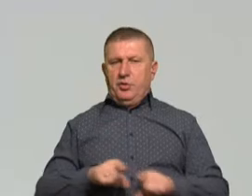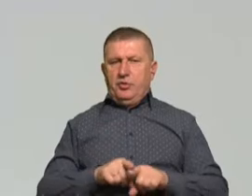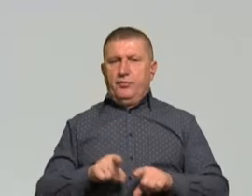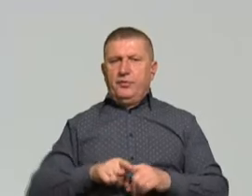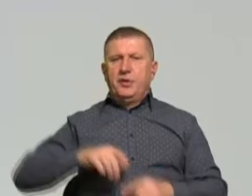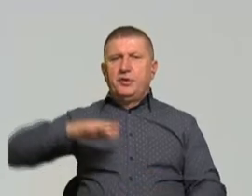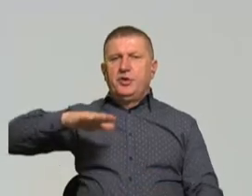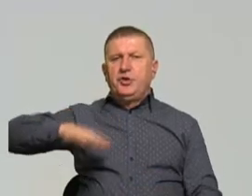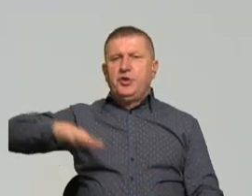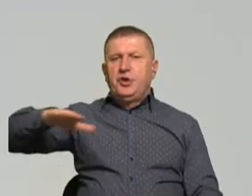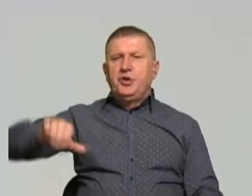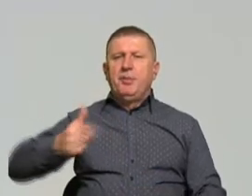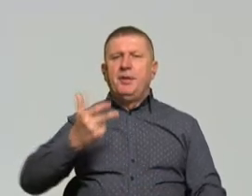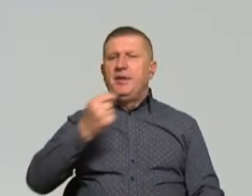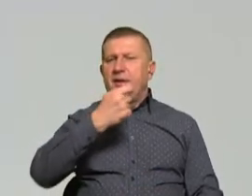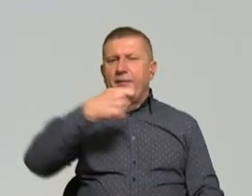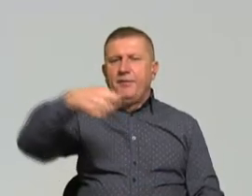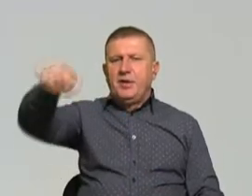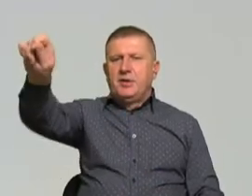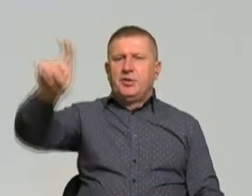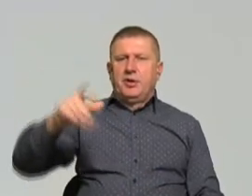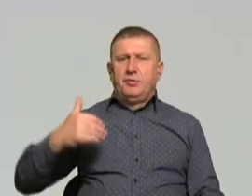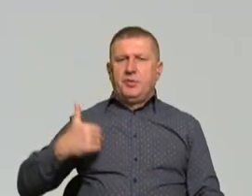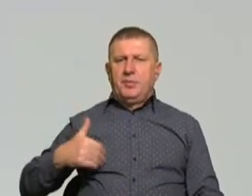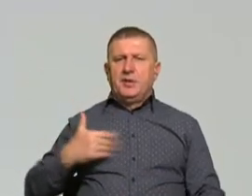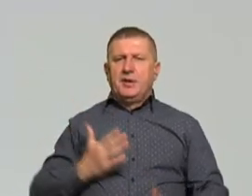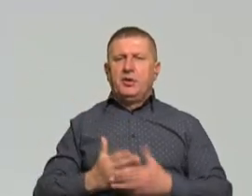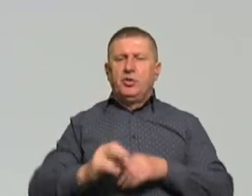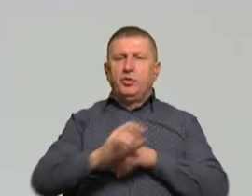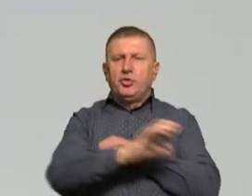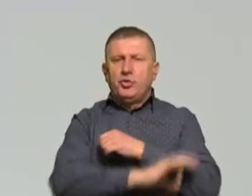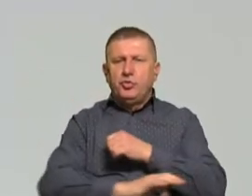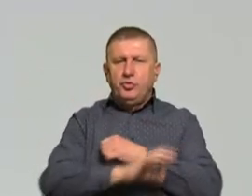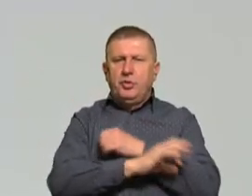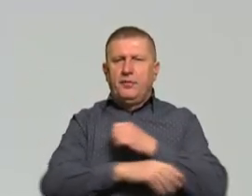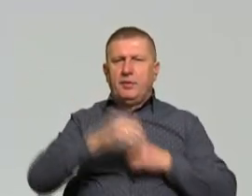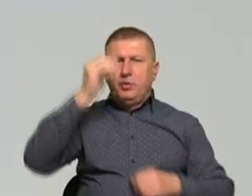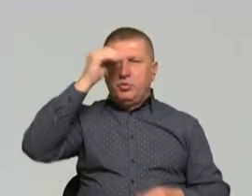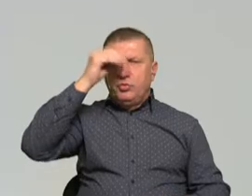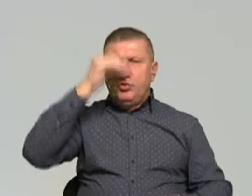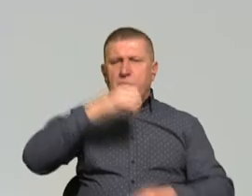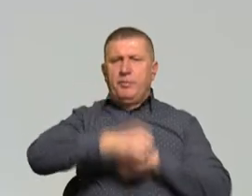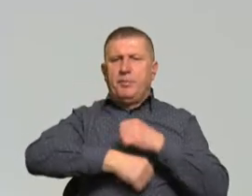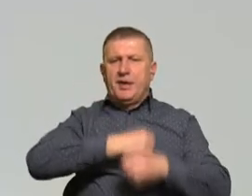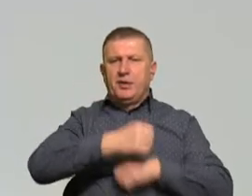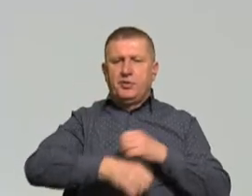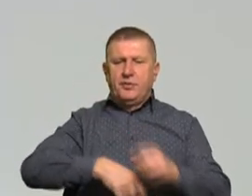nasze dzieci nie wyjeżdżały z Bielska-Białej, tylko studiowały, uczyły się tutaj i aby